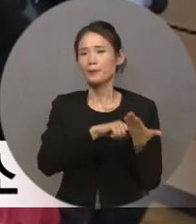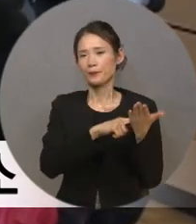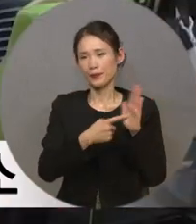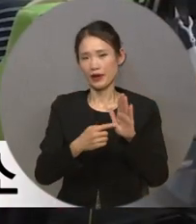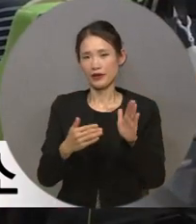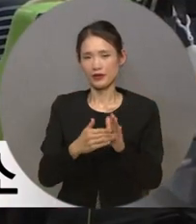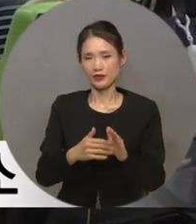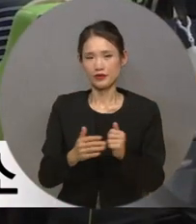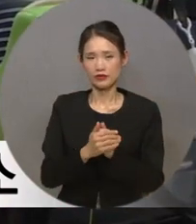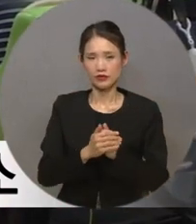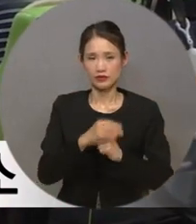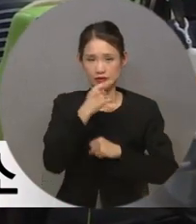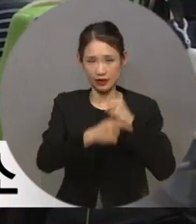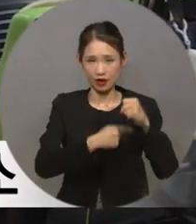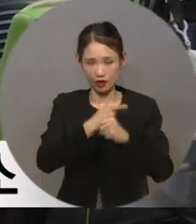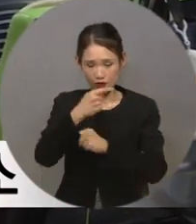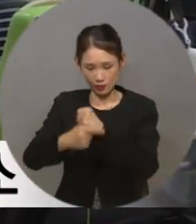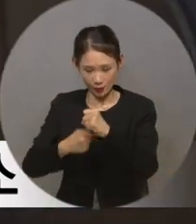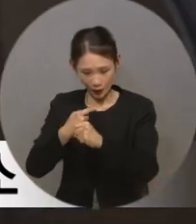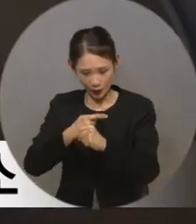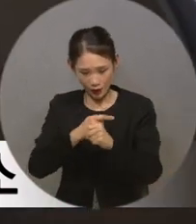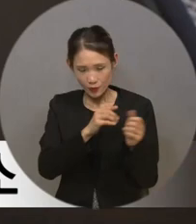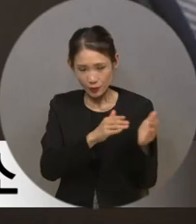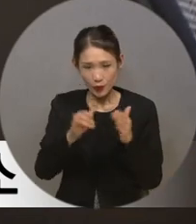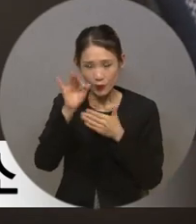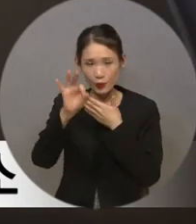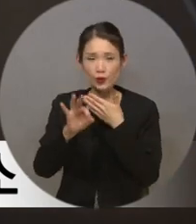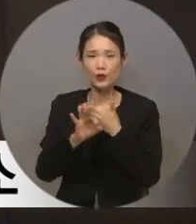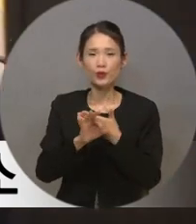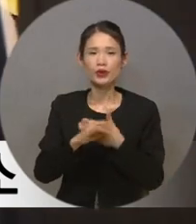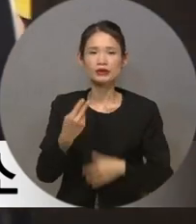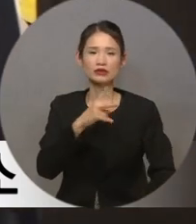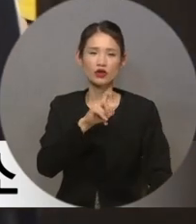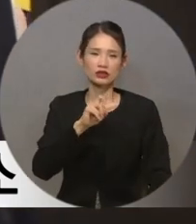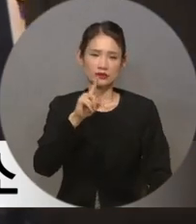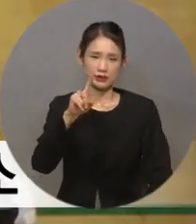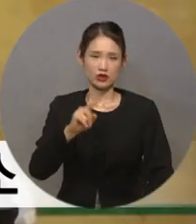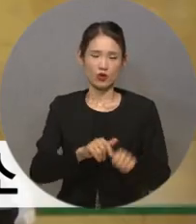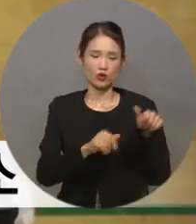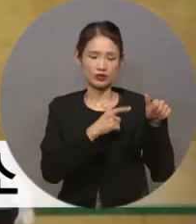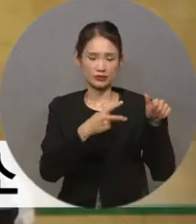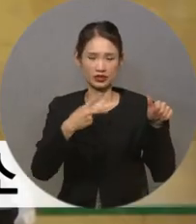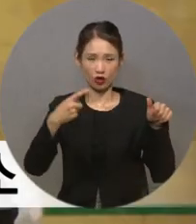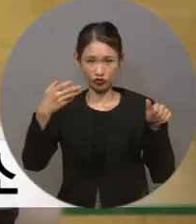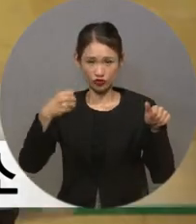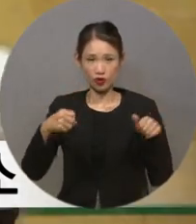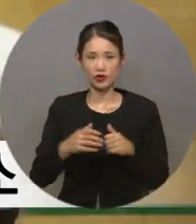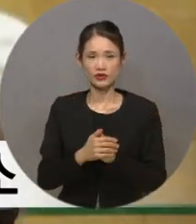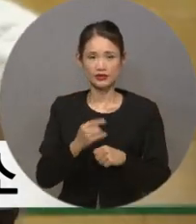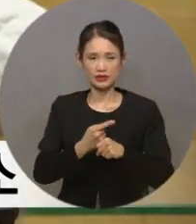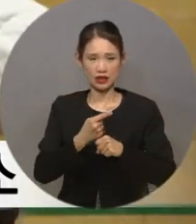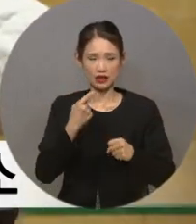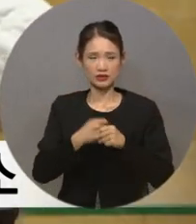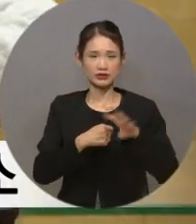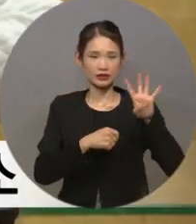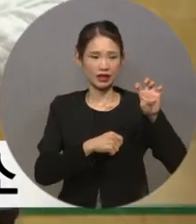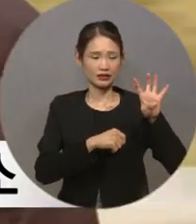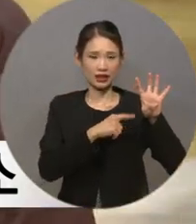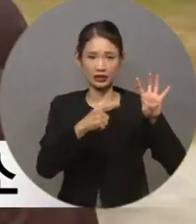유형의 연도별 주의를 살펴보면 지체장애가 2011년 52.9%에서 지난해